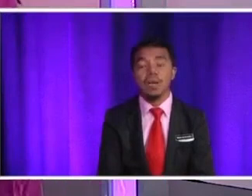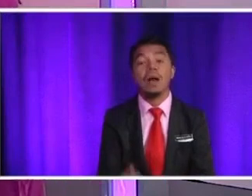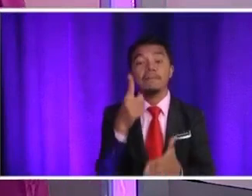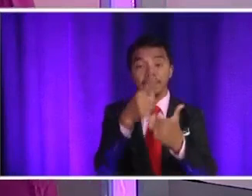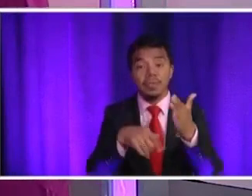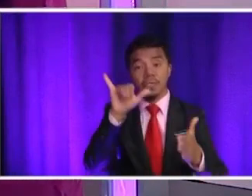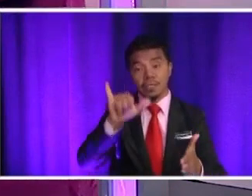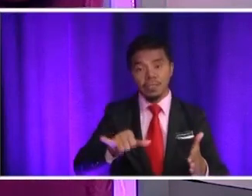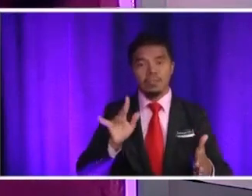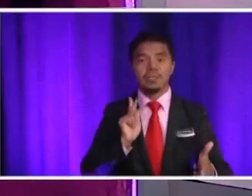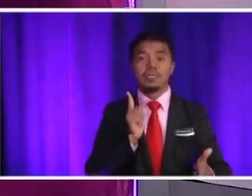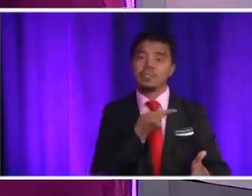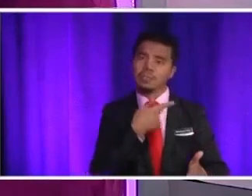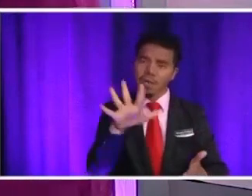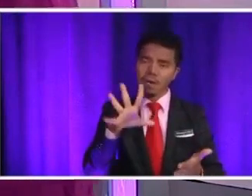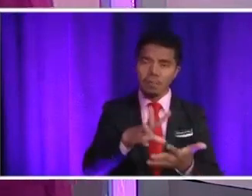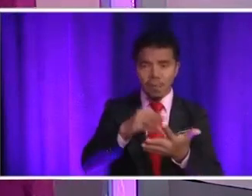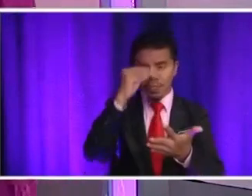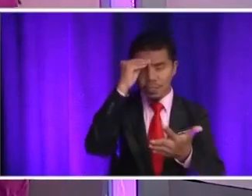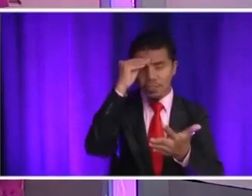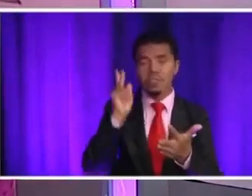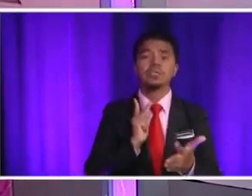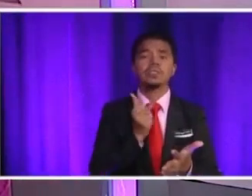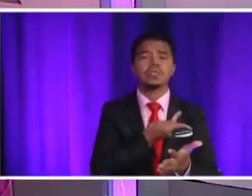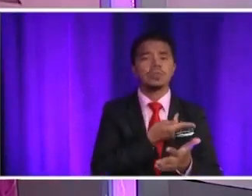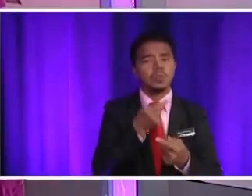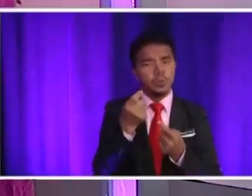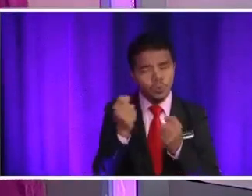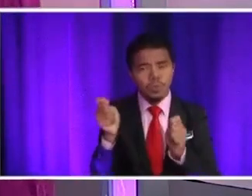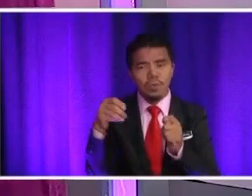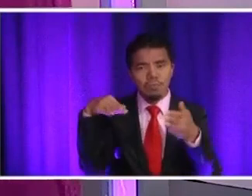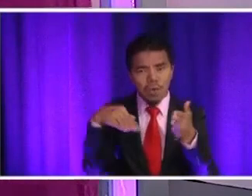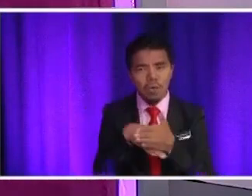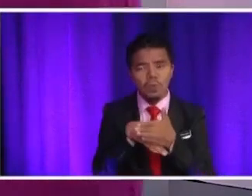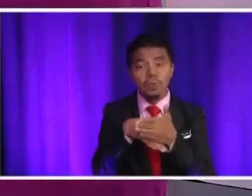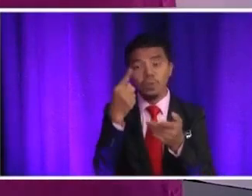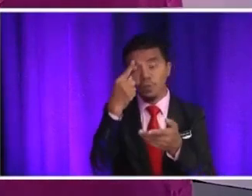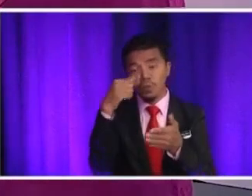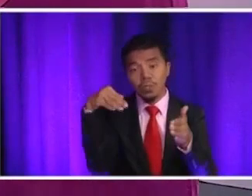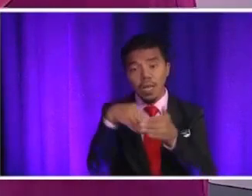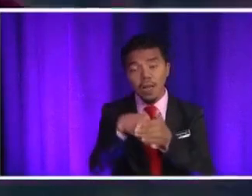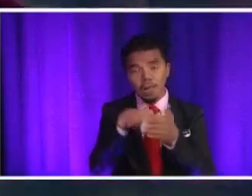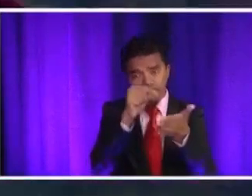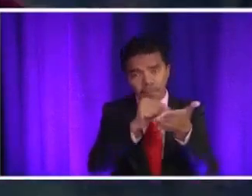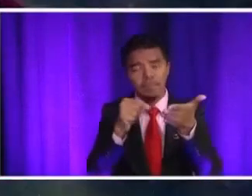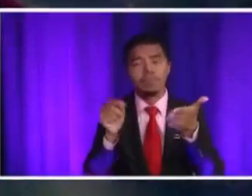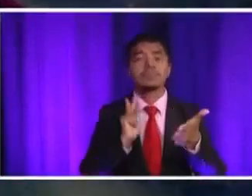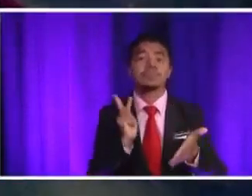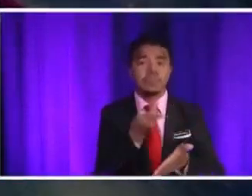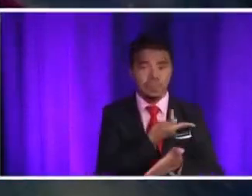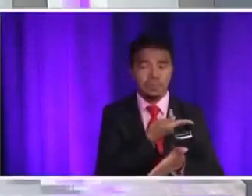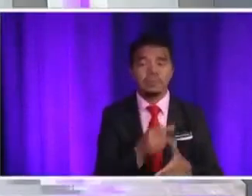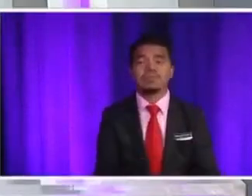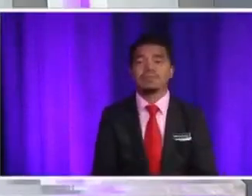dengan jawapan berdasarkan pada soalan yang diminta. Alright? Okey, itu saja. Okey, itu dia